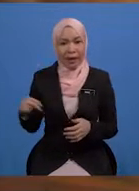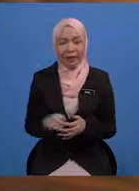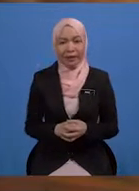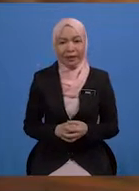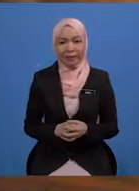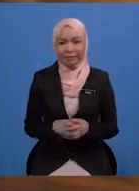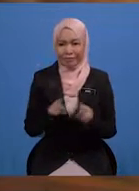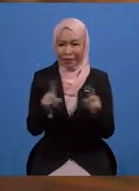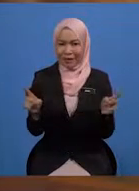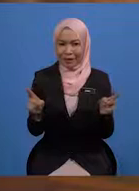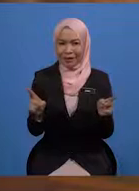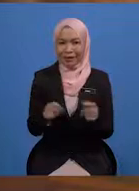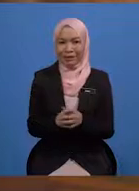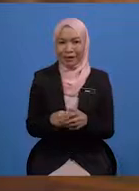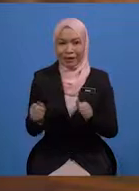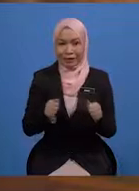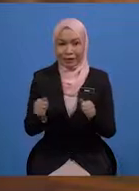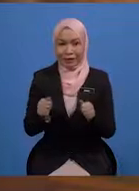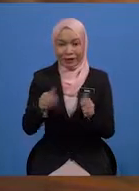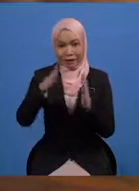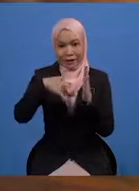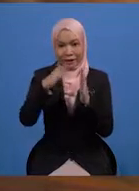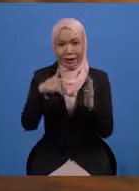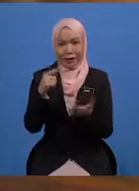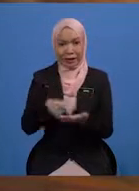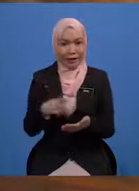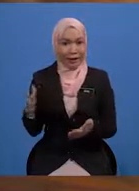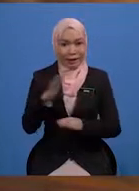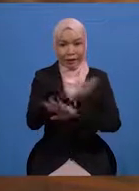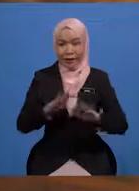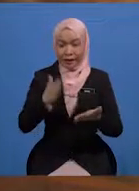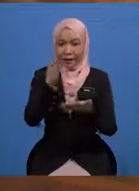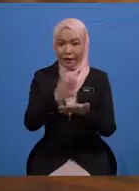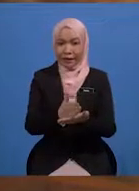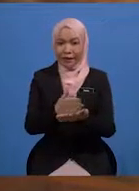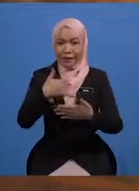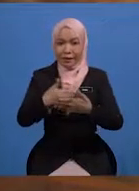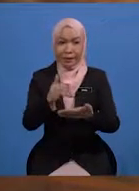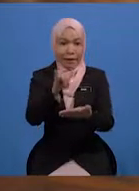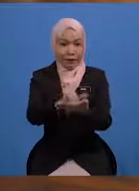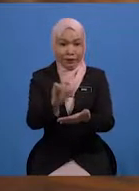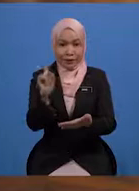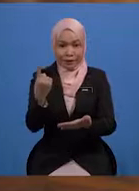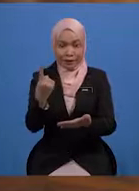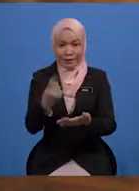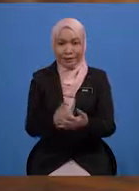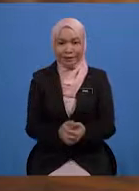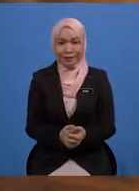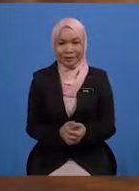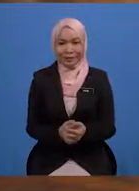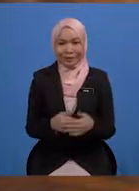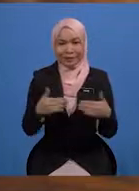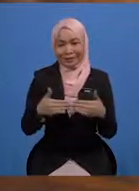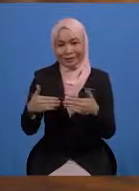begitu, aktiviti catan ini tidak terhenti setakat itu sahaja. Selari dengan